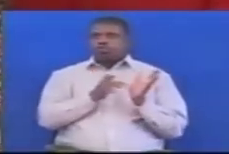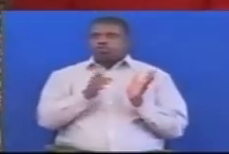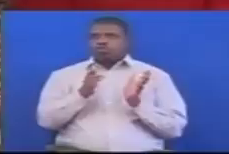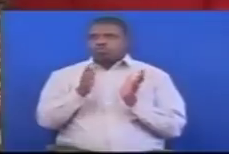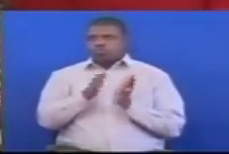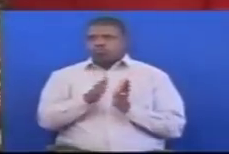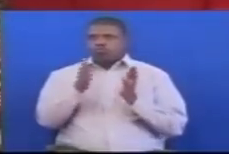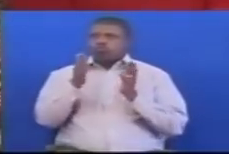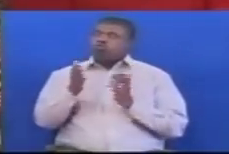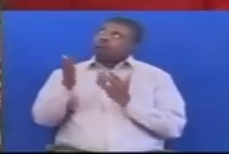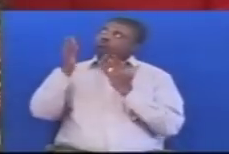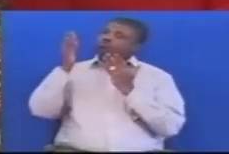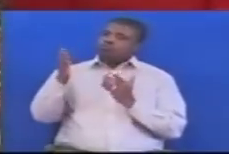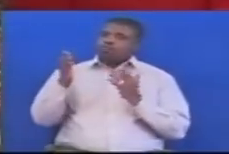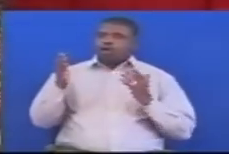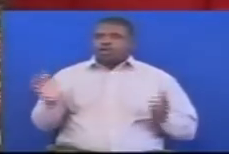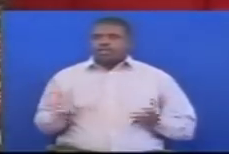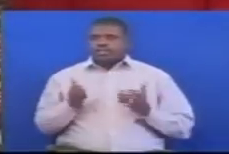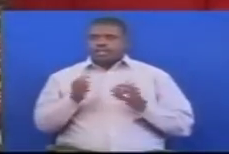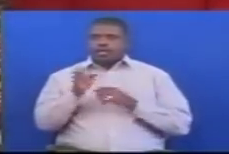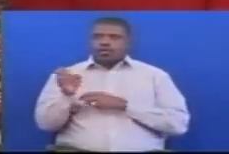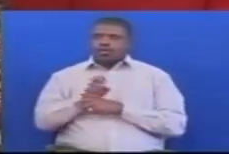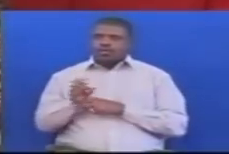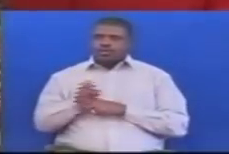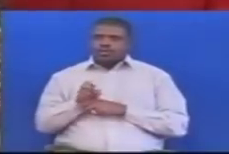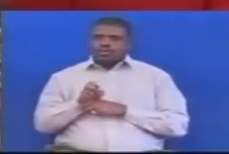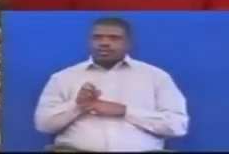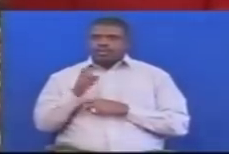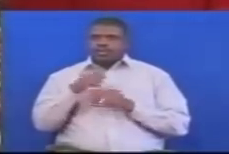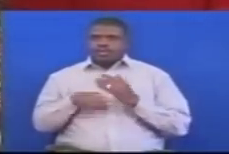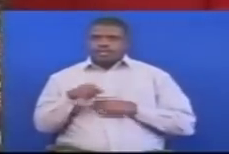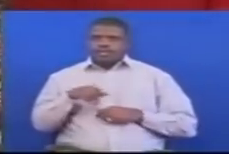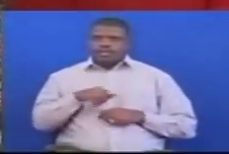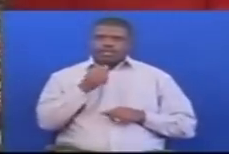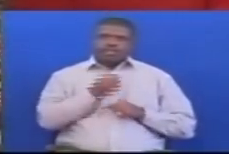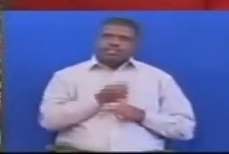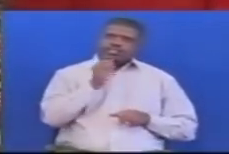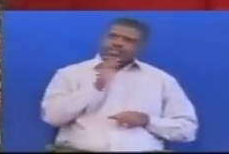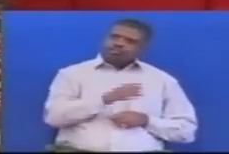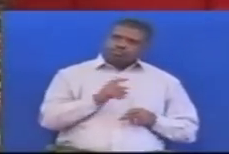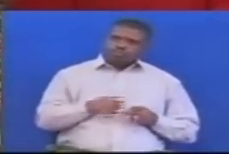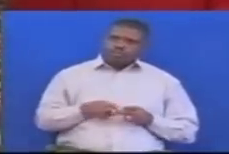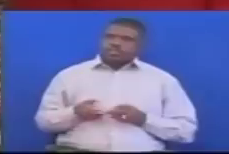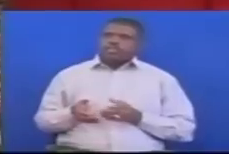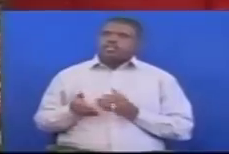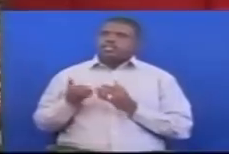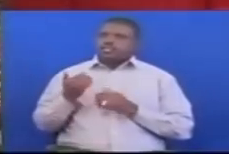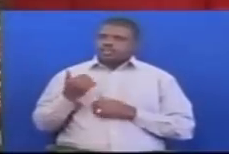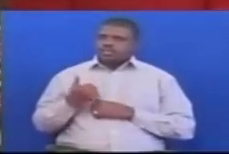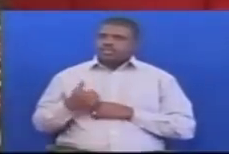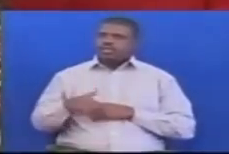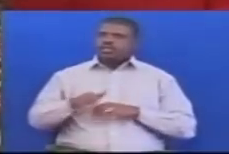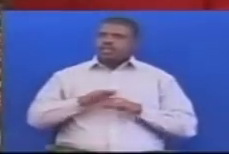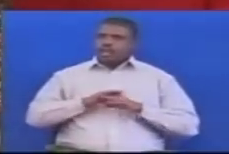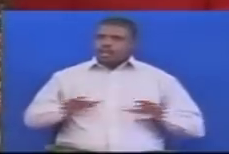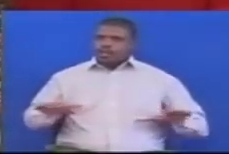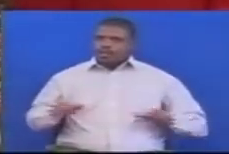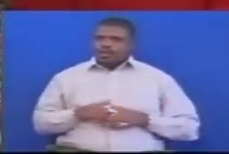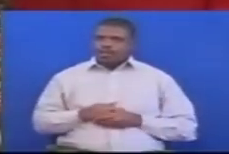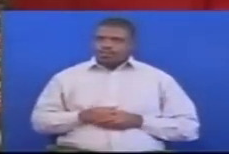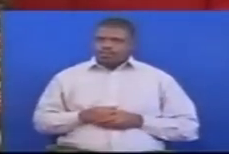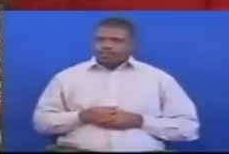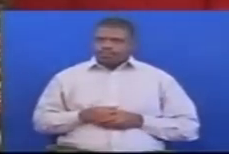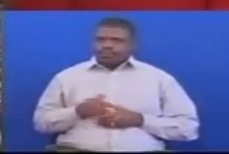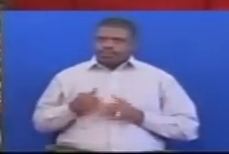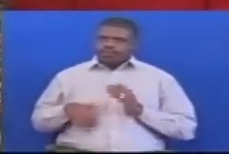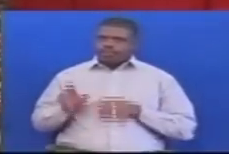Mungu aweze kuwatetea na kuwalinda kwenye majimbo yenu, kazi zenu ziweze kwenda salama. Lakini zaidi ya